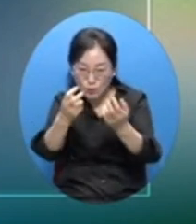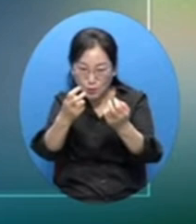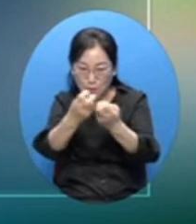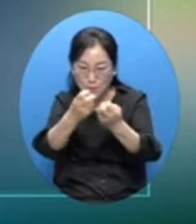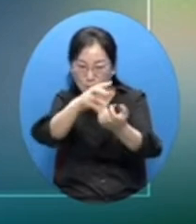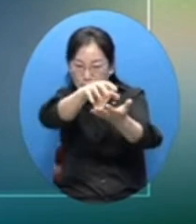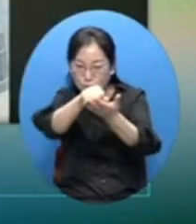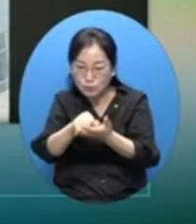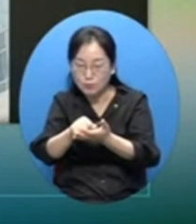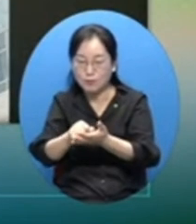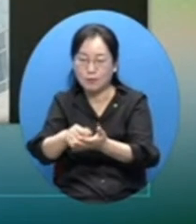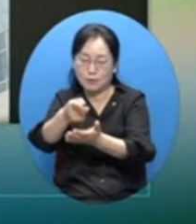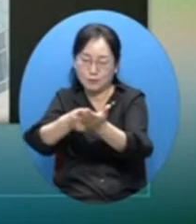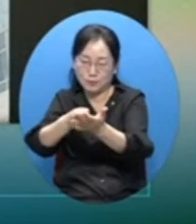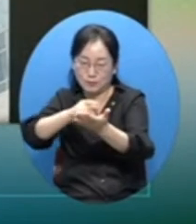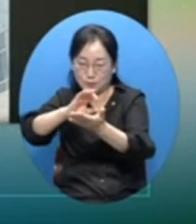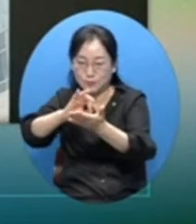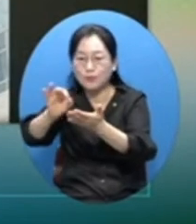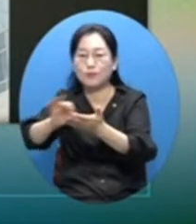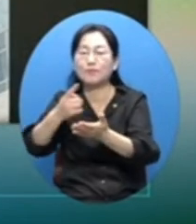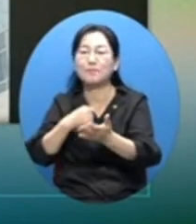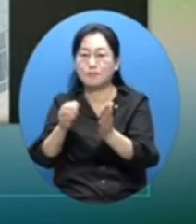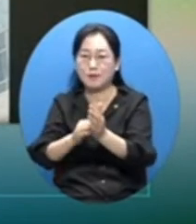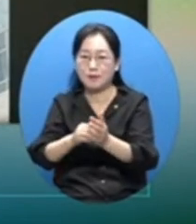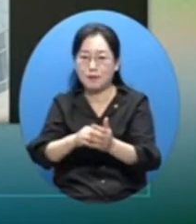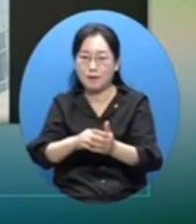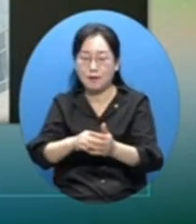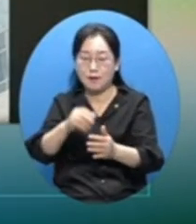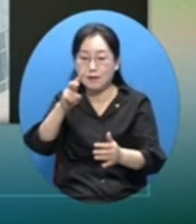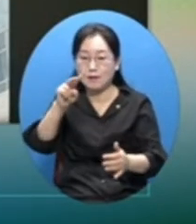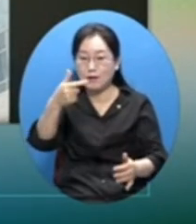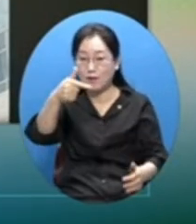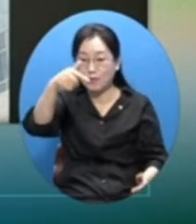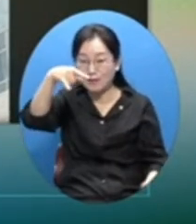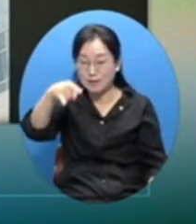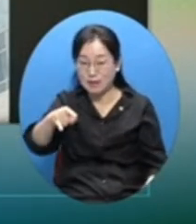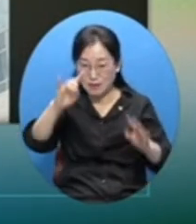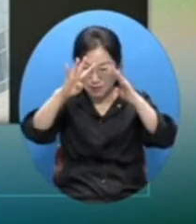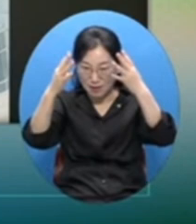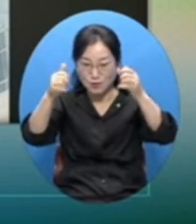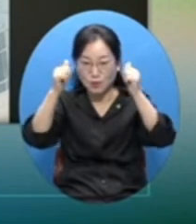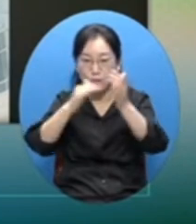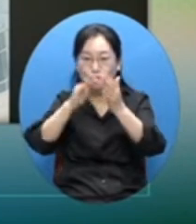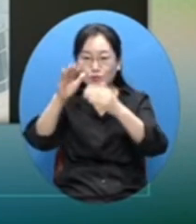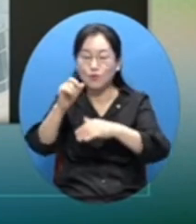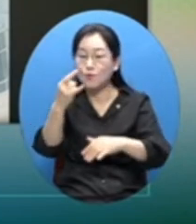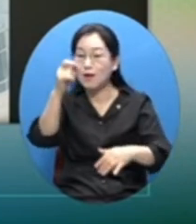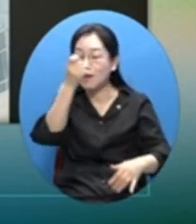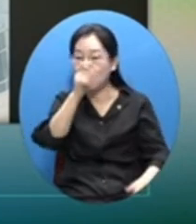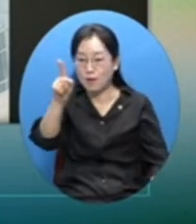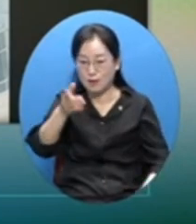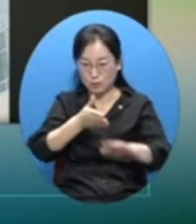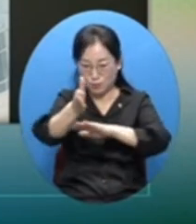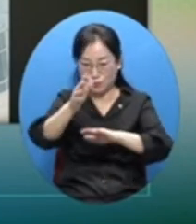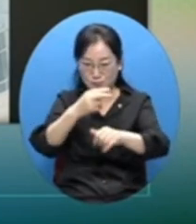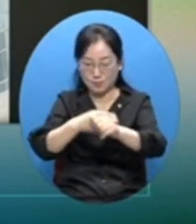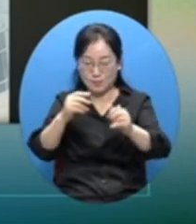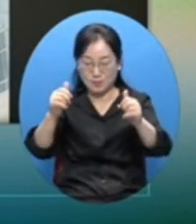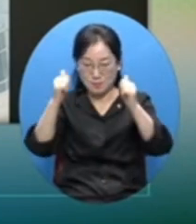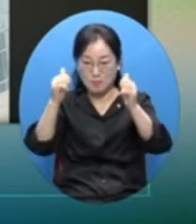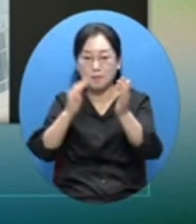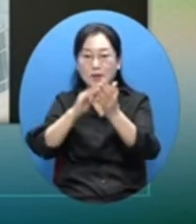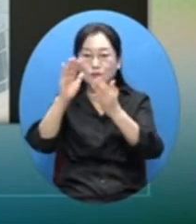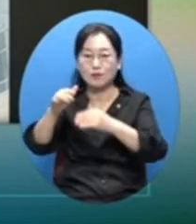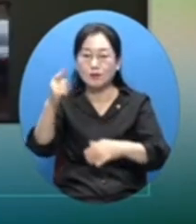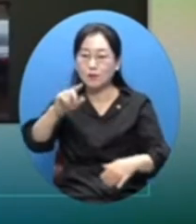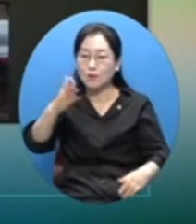강남세브란스병원의 암센터 소장이셨습니다. 1976년 연세대 의사대를 졸업하고 외과 전문의 자격을 취득하신 후에